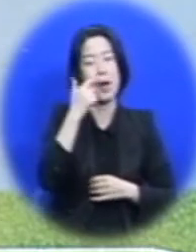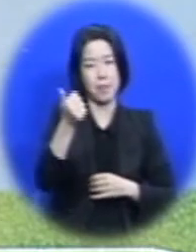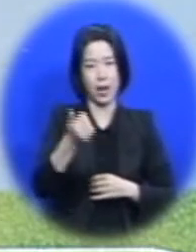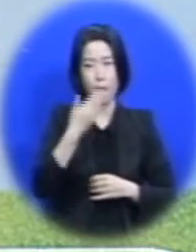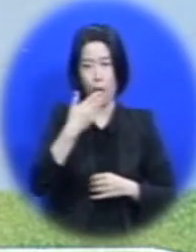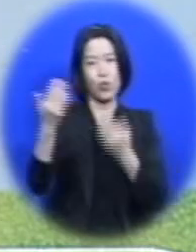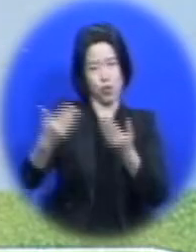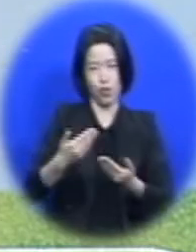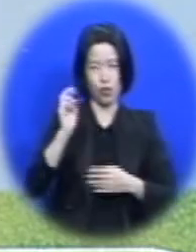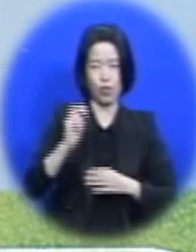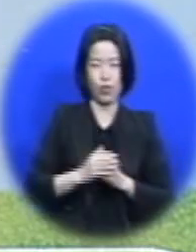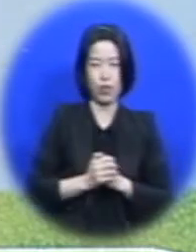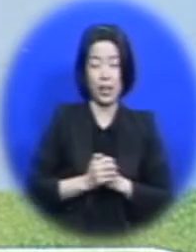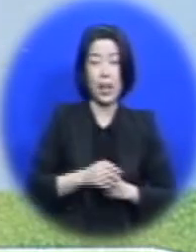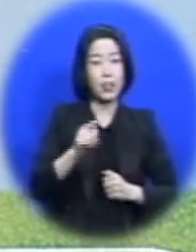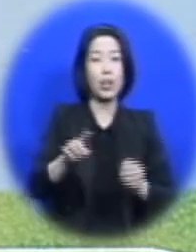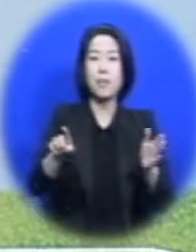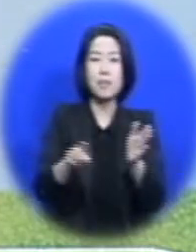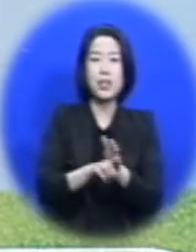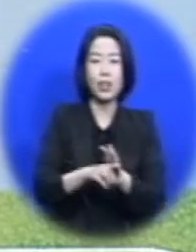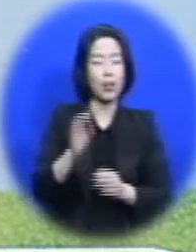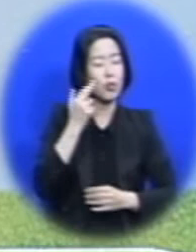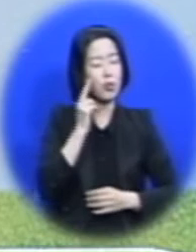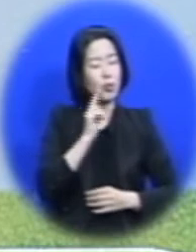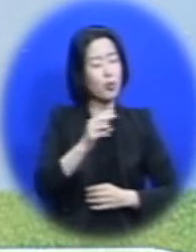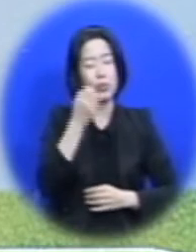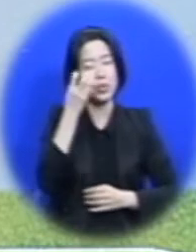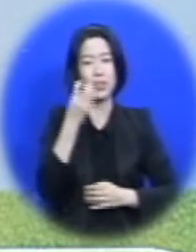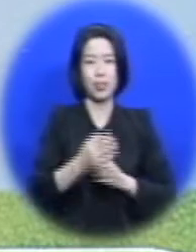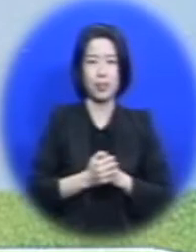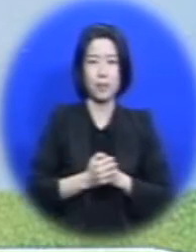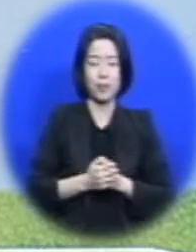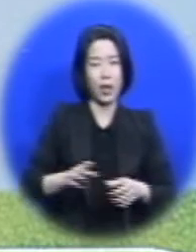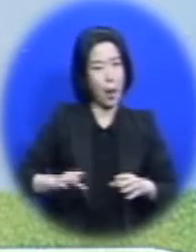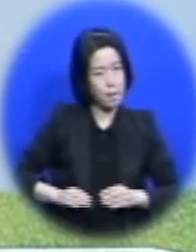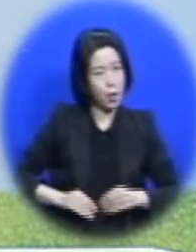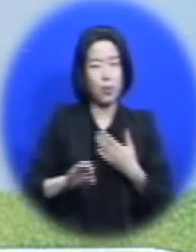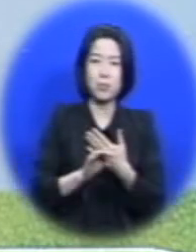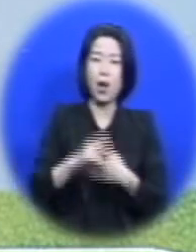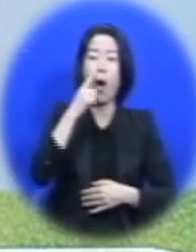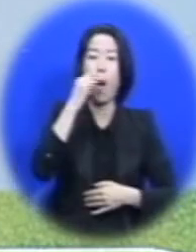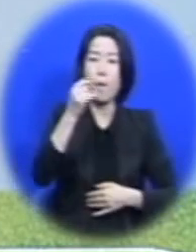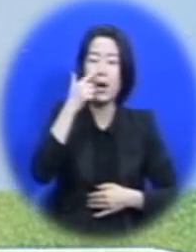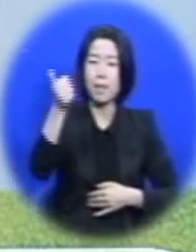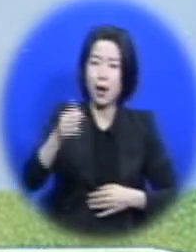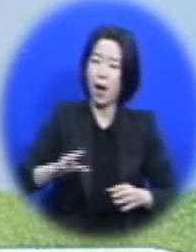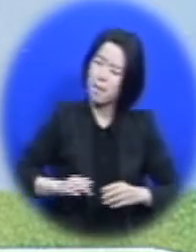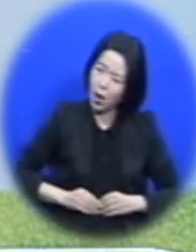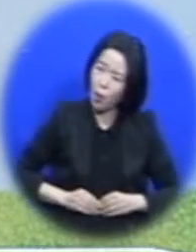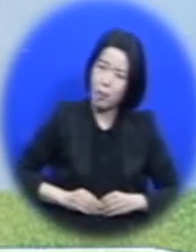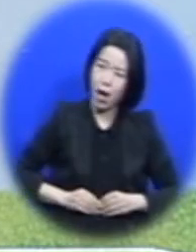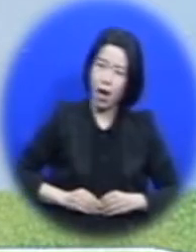준 돼요 그걸 믿는 게 너무 신기 하더라 배가 고프면 엄마 아빠 배고파 그러면